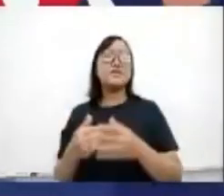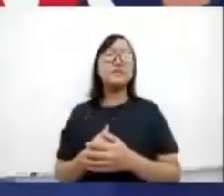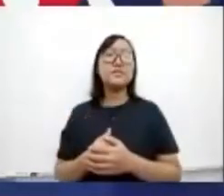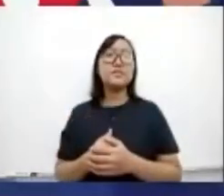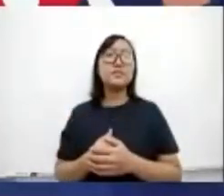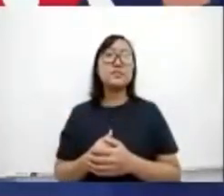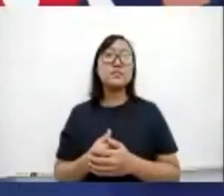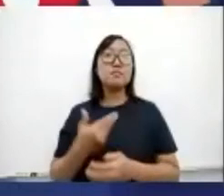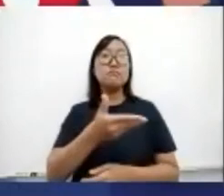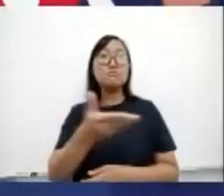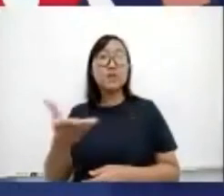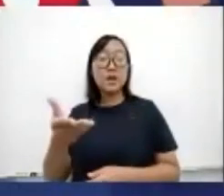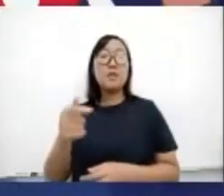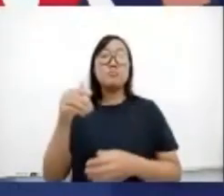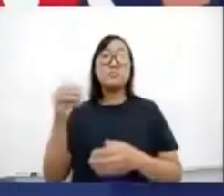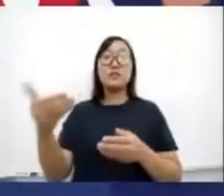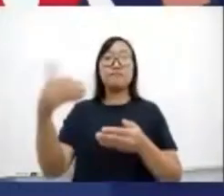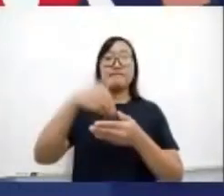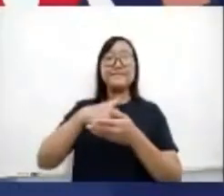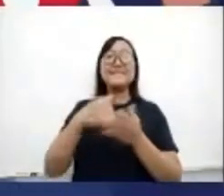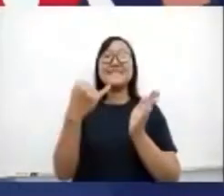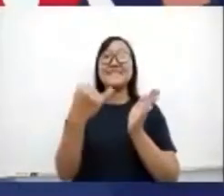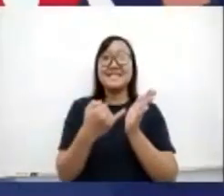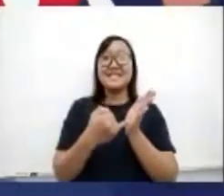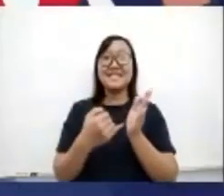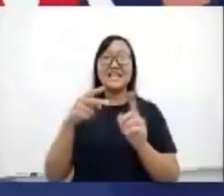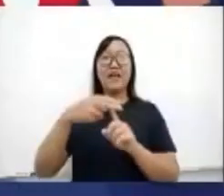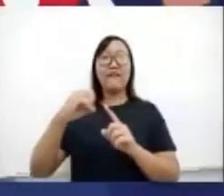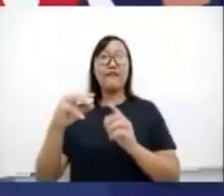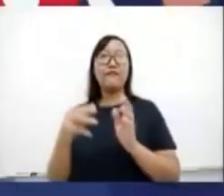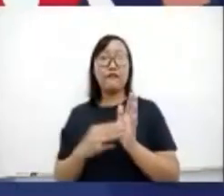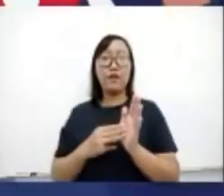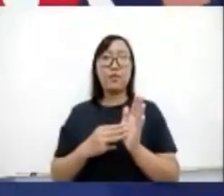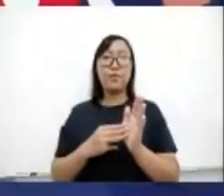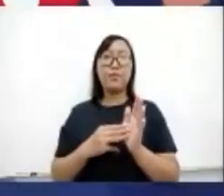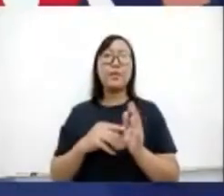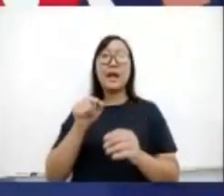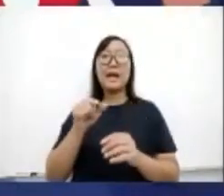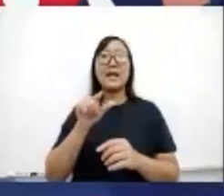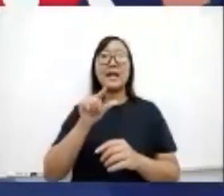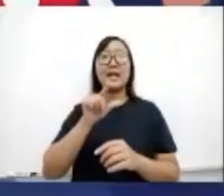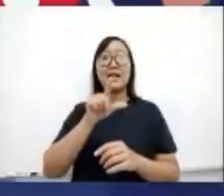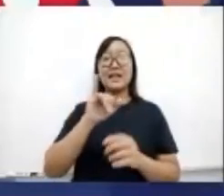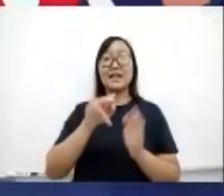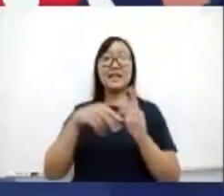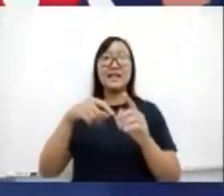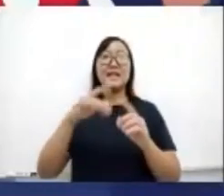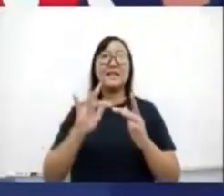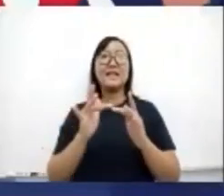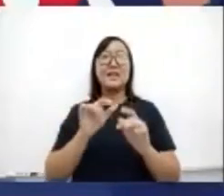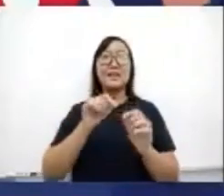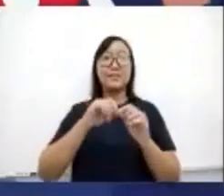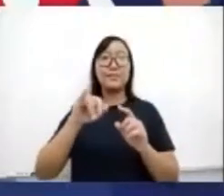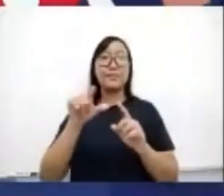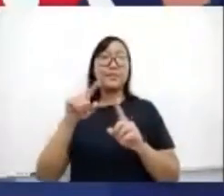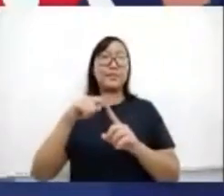diharapkan dapat mengisi form feedback diakhir acara melalui link bit.ly garis miring FB webinar ke